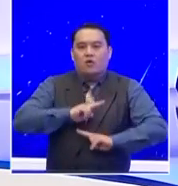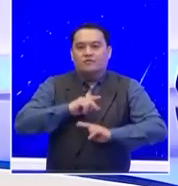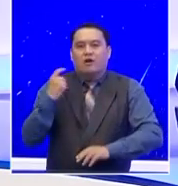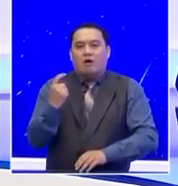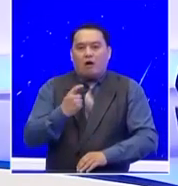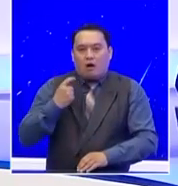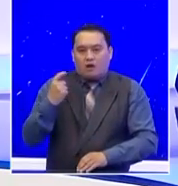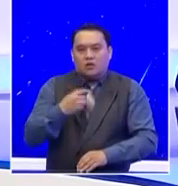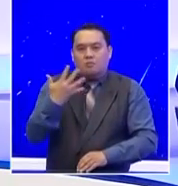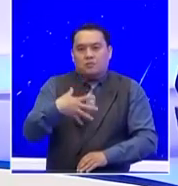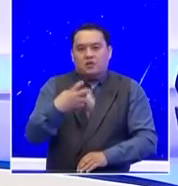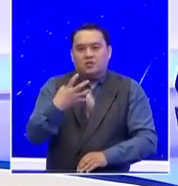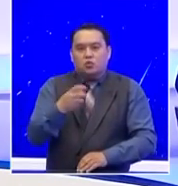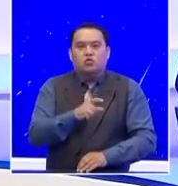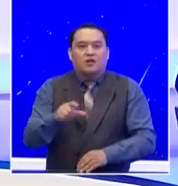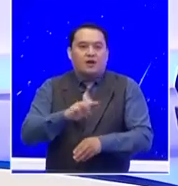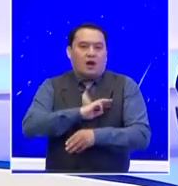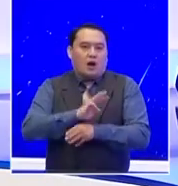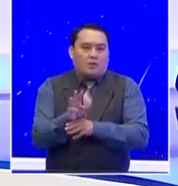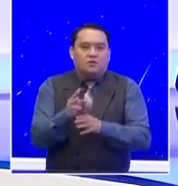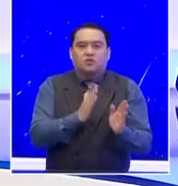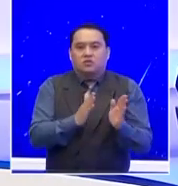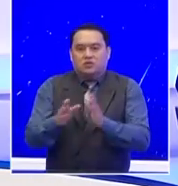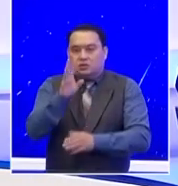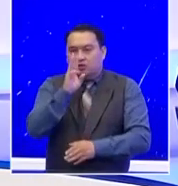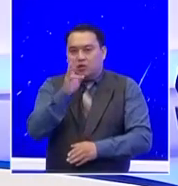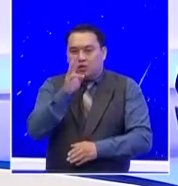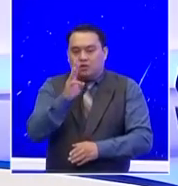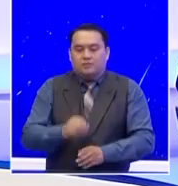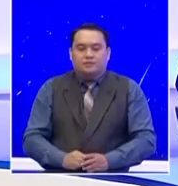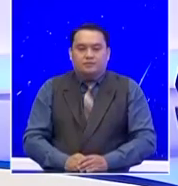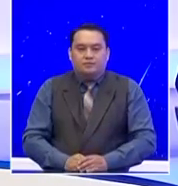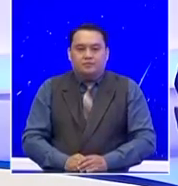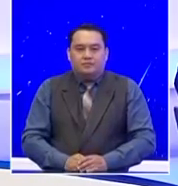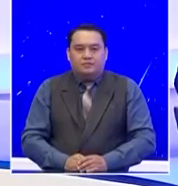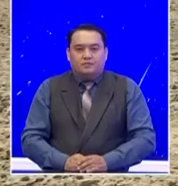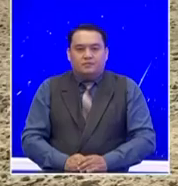хозяйства, свыше 500 человек обеспечены стабильными рабочими местами в период ЧП.